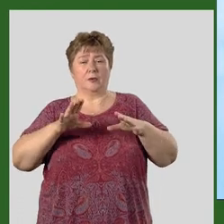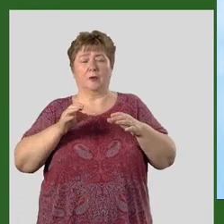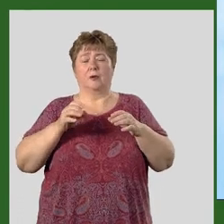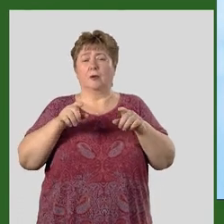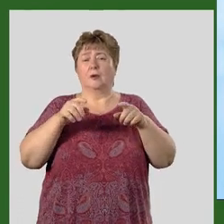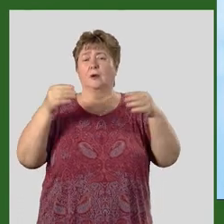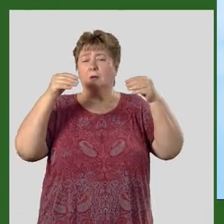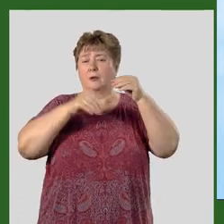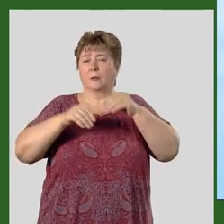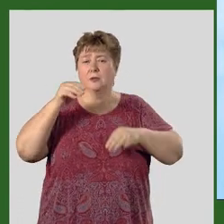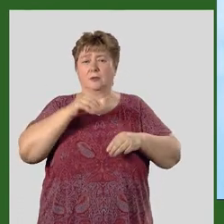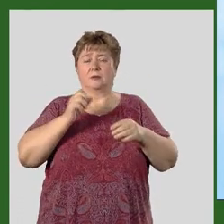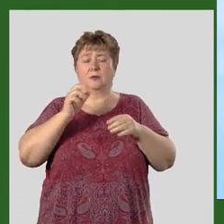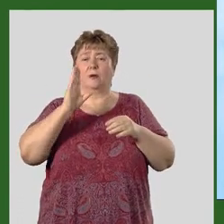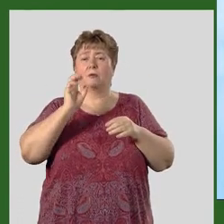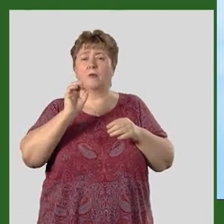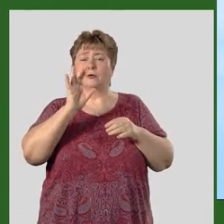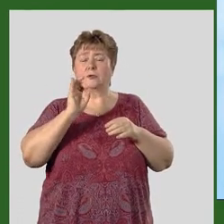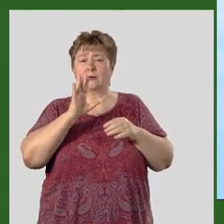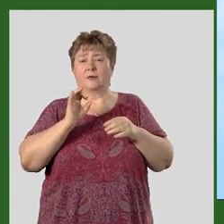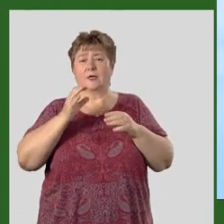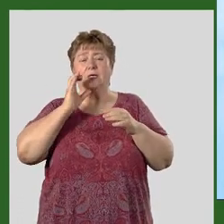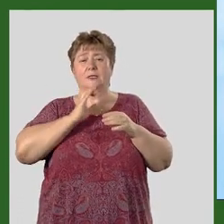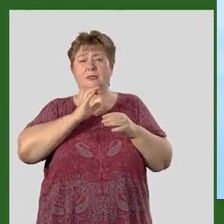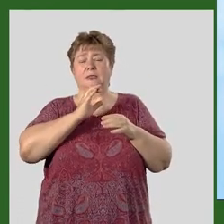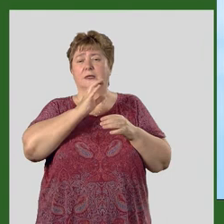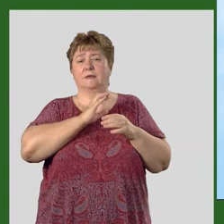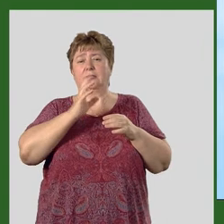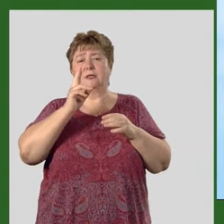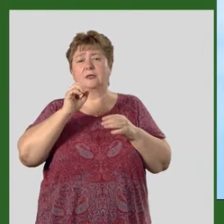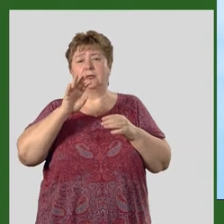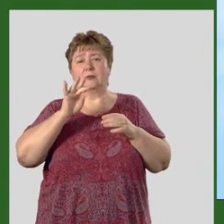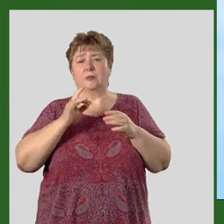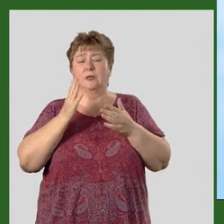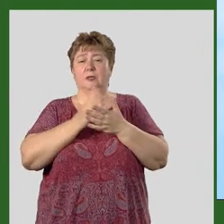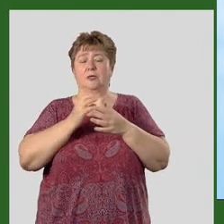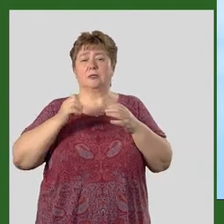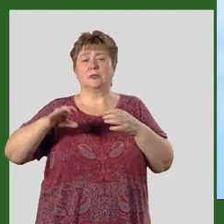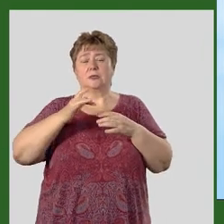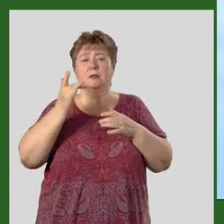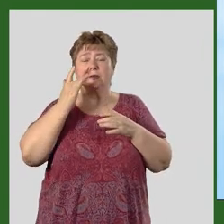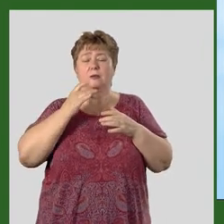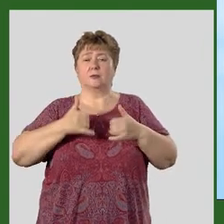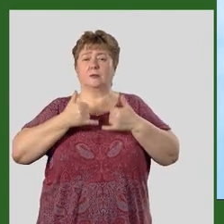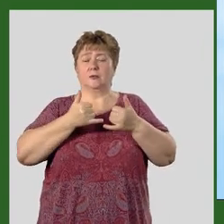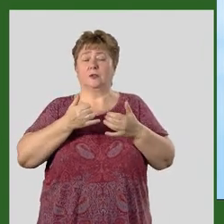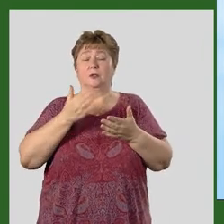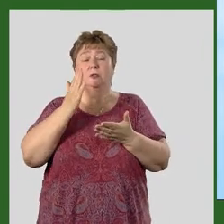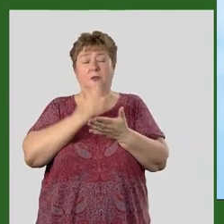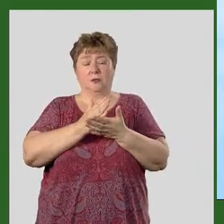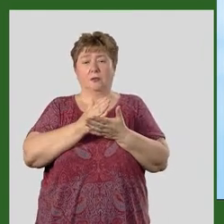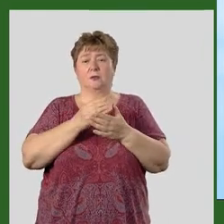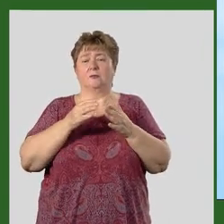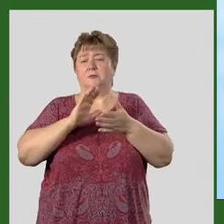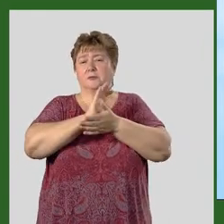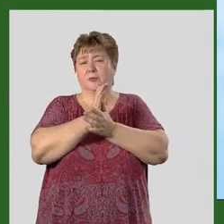такими образованиями, как Косово и Северный Кипр. Но есть страны, которые признали их, тесно